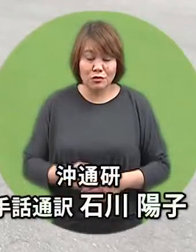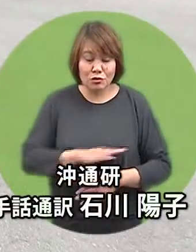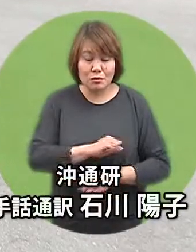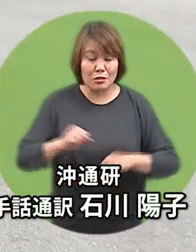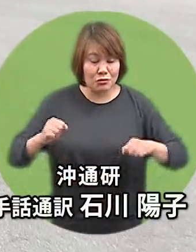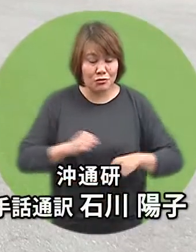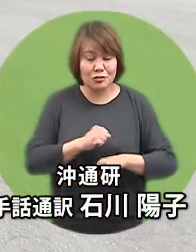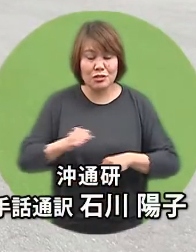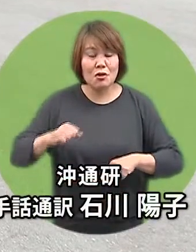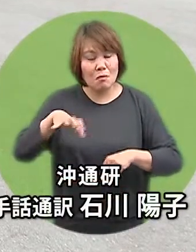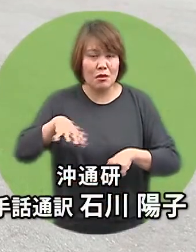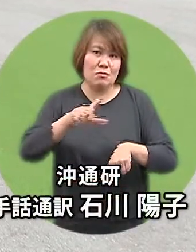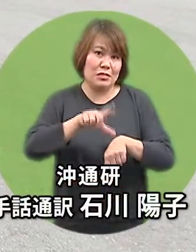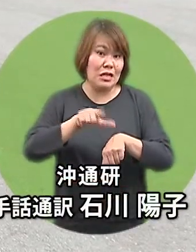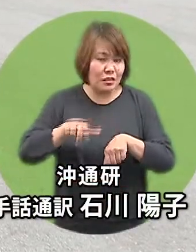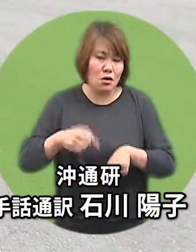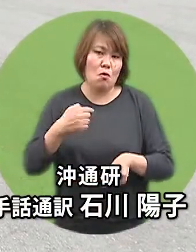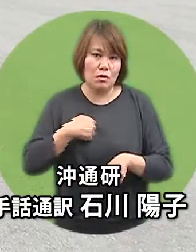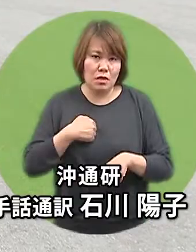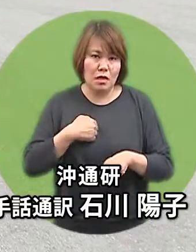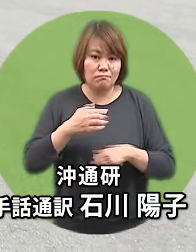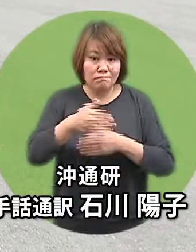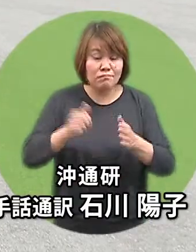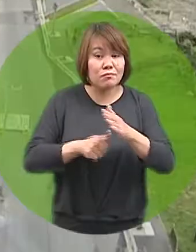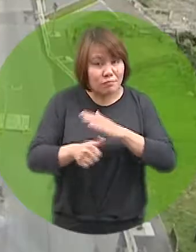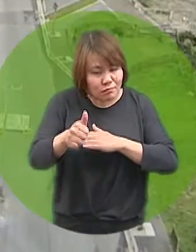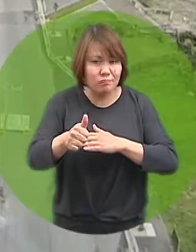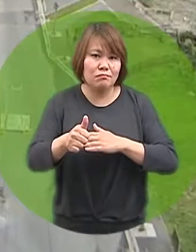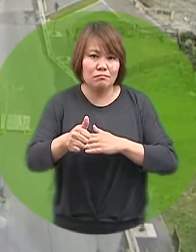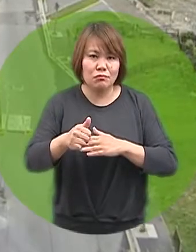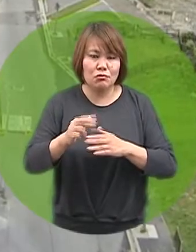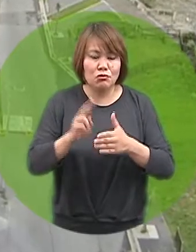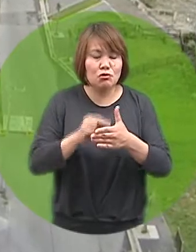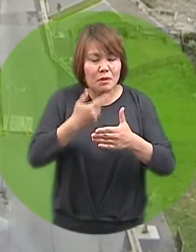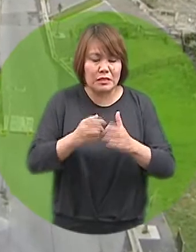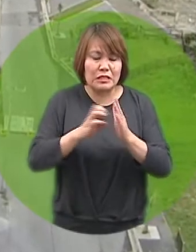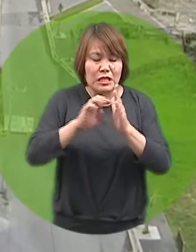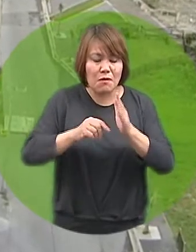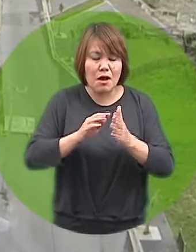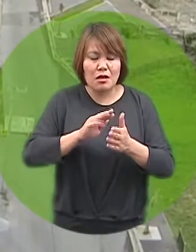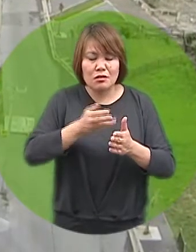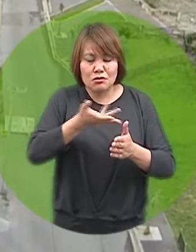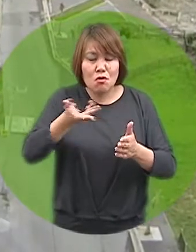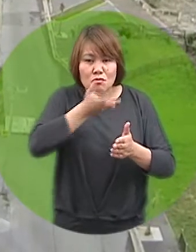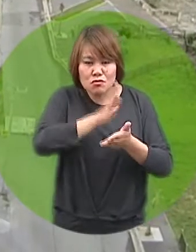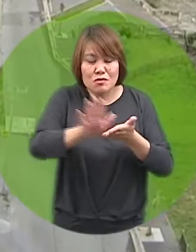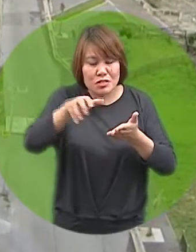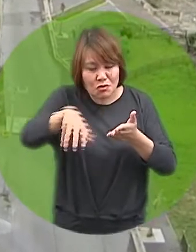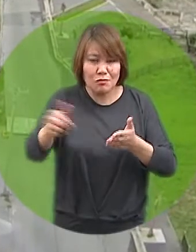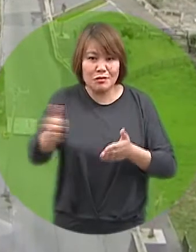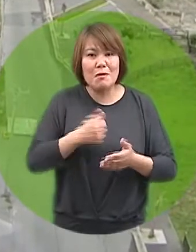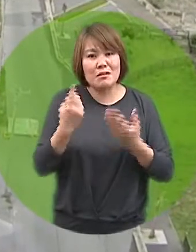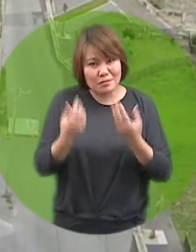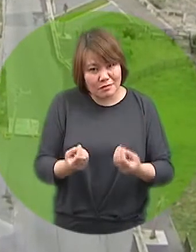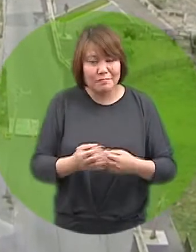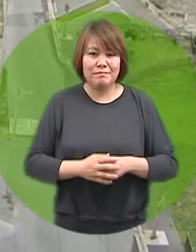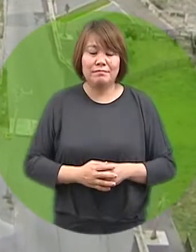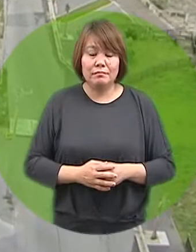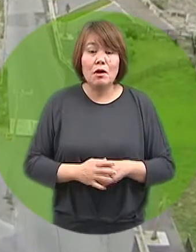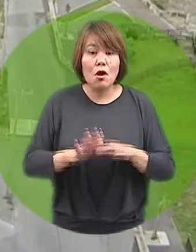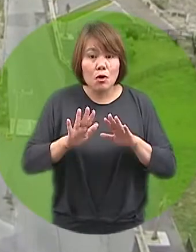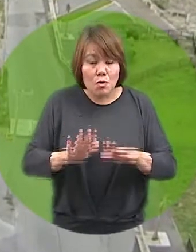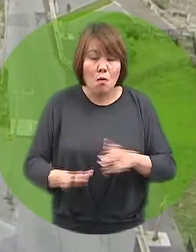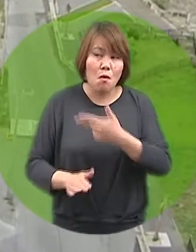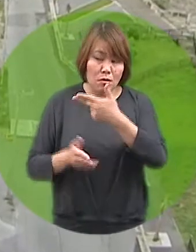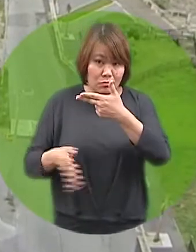うまんち広場の時間です。私はスタジオを飛び出してうるま市の石川浄水場へやってきました。今日は